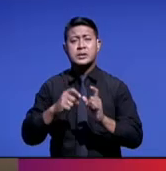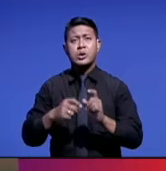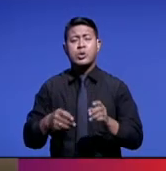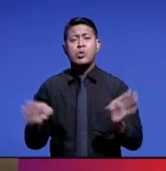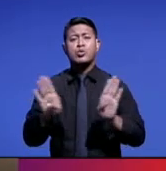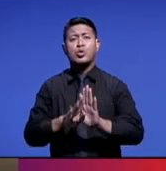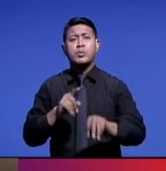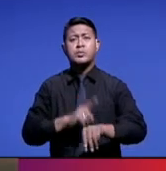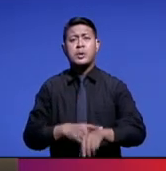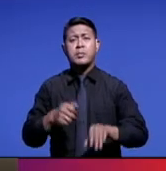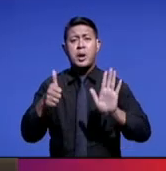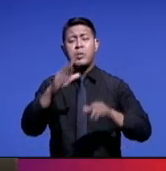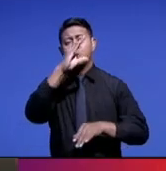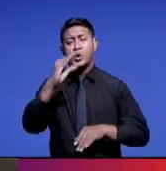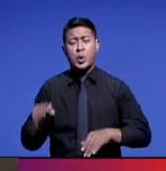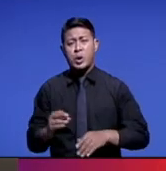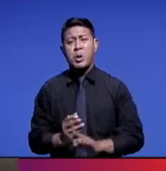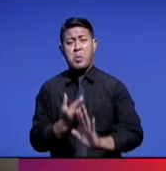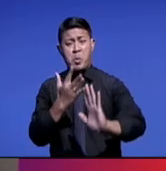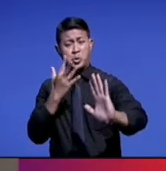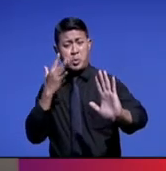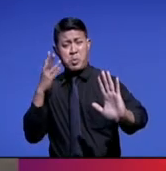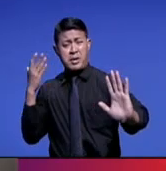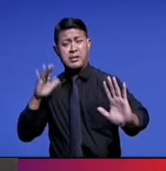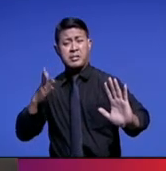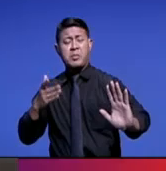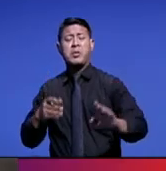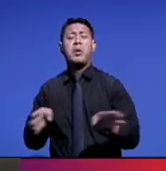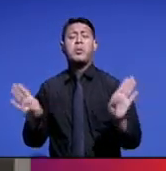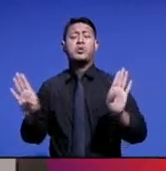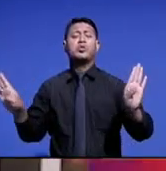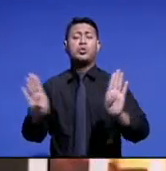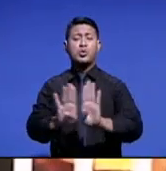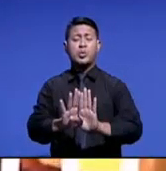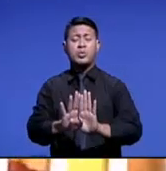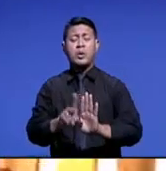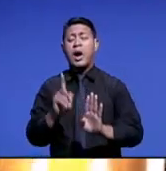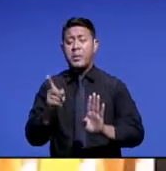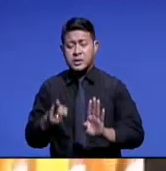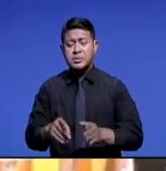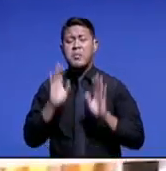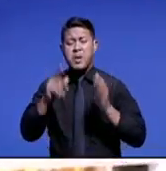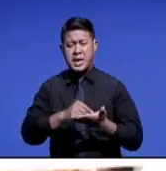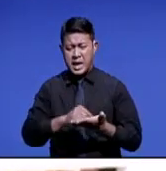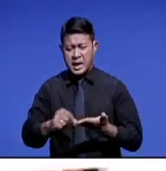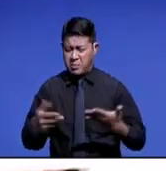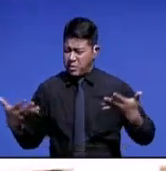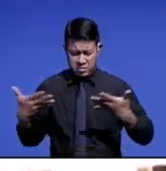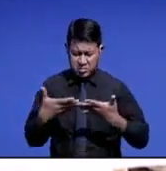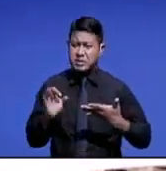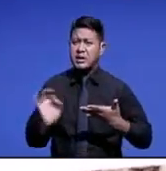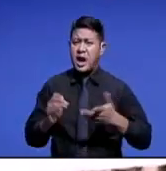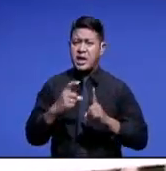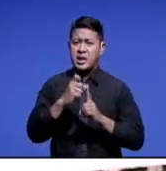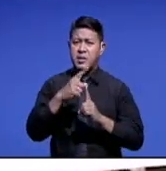pemilu masih banyak mengantri. Ia juga menyebut panjangnya antrean juga karena banyak nama yang tidak ditemukan di DPT. Banyaknya warga Indonesia